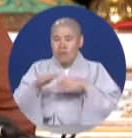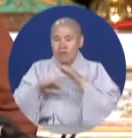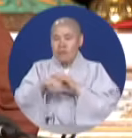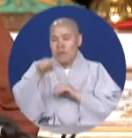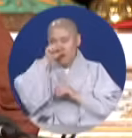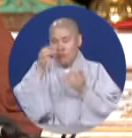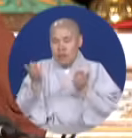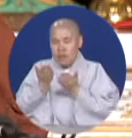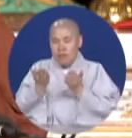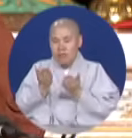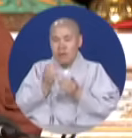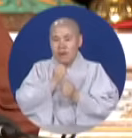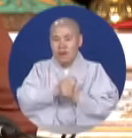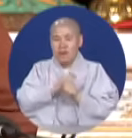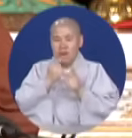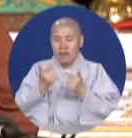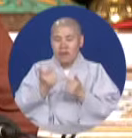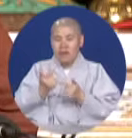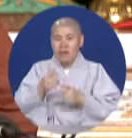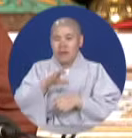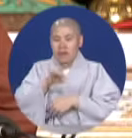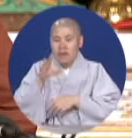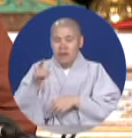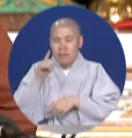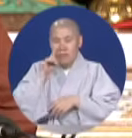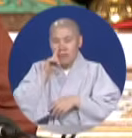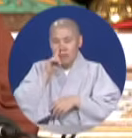좋은 일만 하는 게 아니라 때로는 나쁜 일도 합니다.